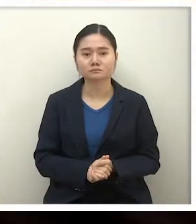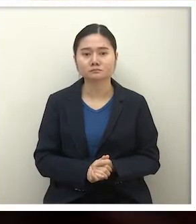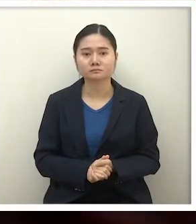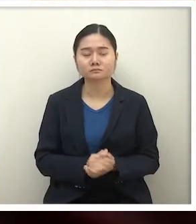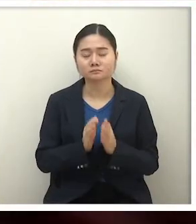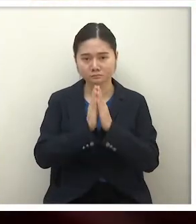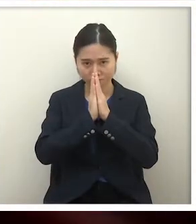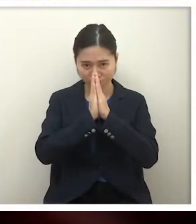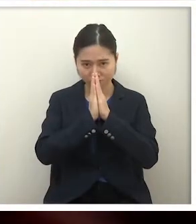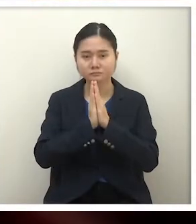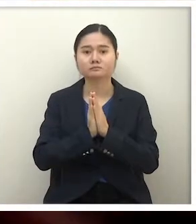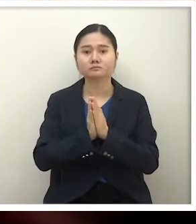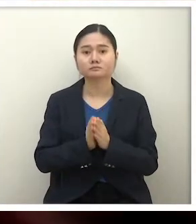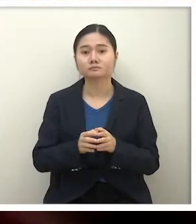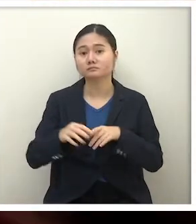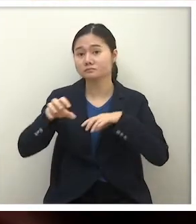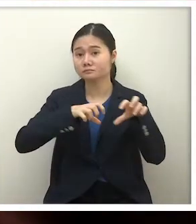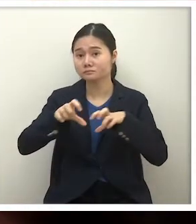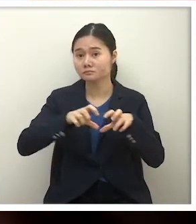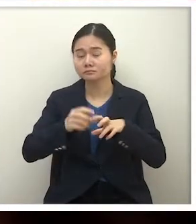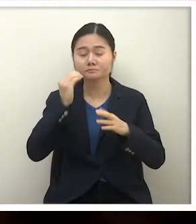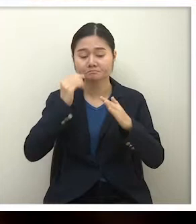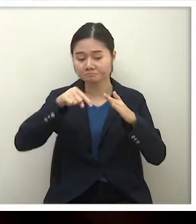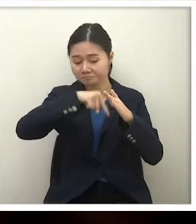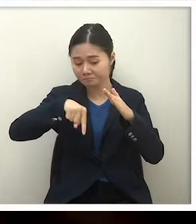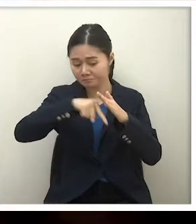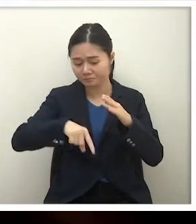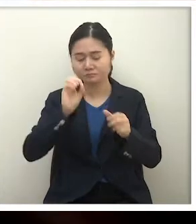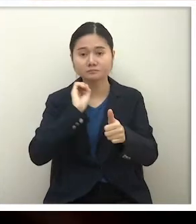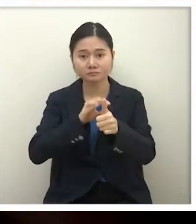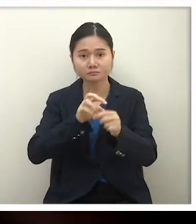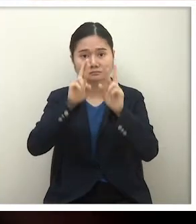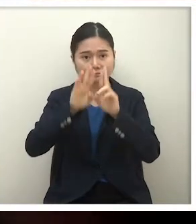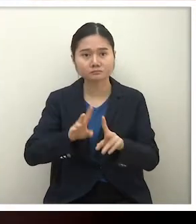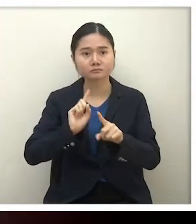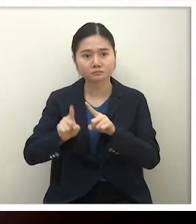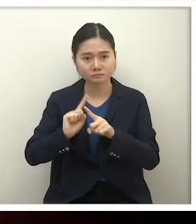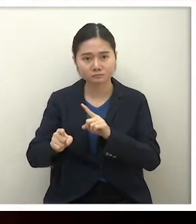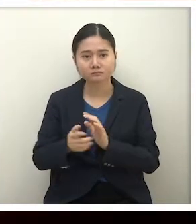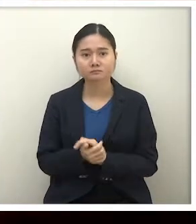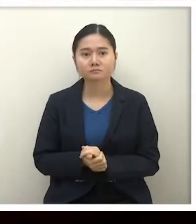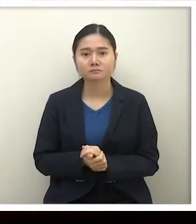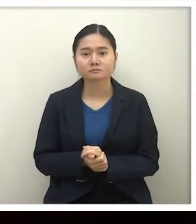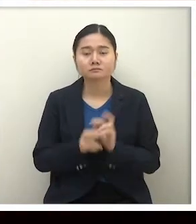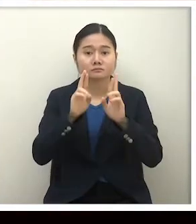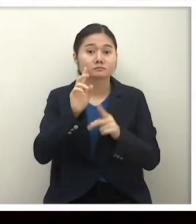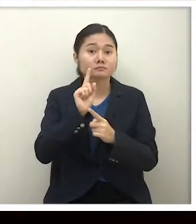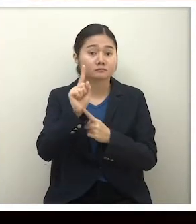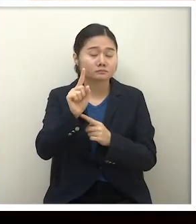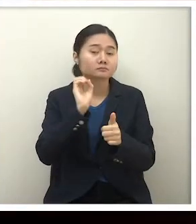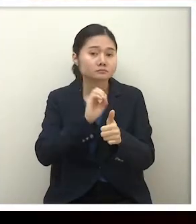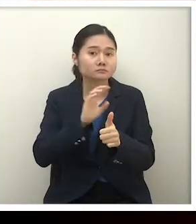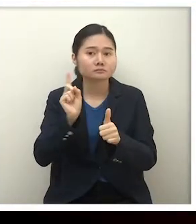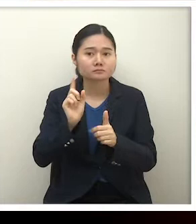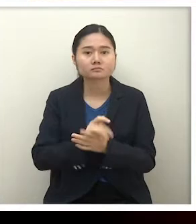ครับสวัสดีครับงานตกแต่งภายในนะครับมันมีการนำเสนอที่หลายรูปแบบนะครับรูปแบบที่จะนำเสนอในวันนี้